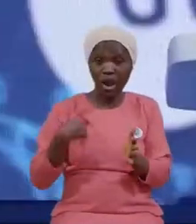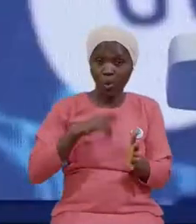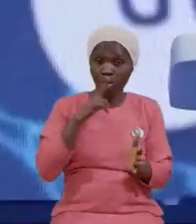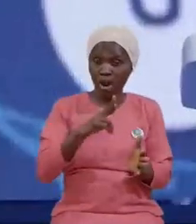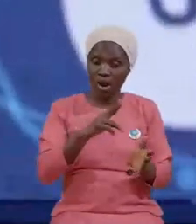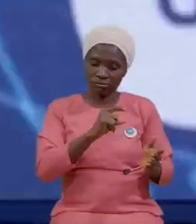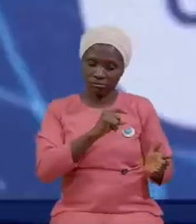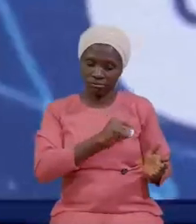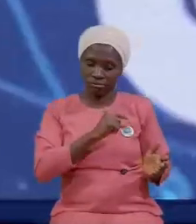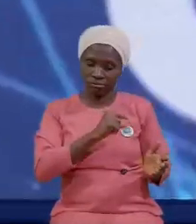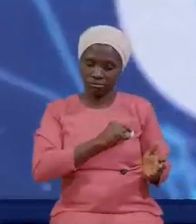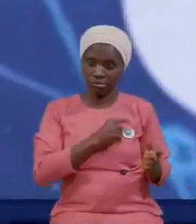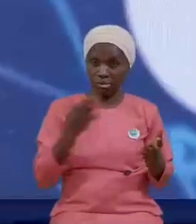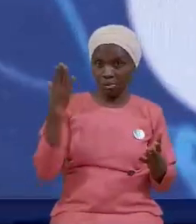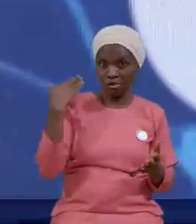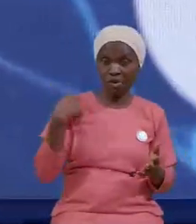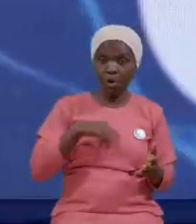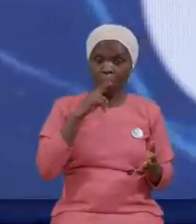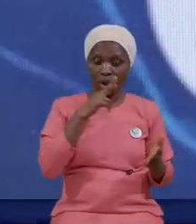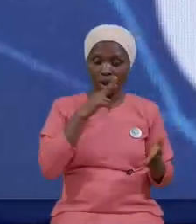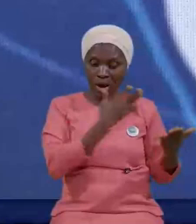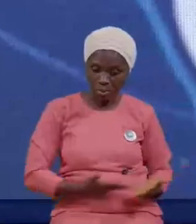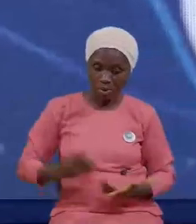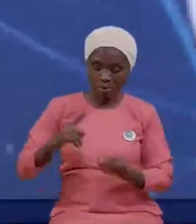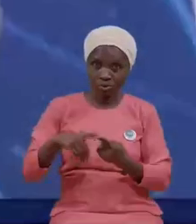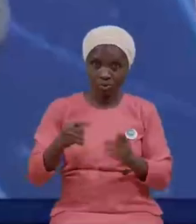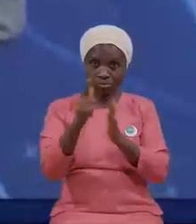Nous étions conduits au tribunal.